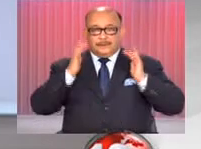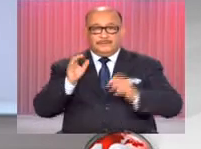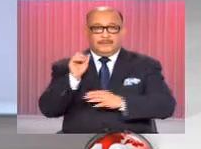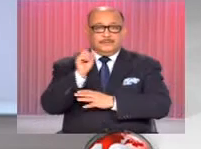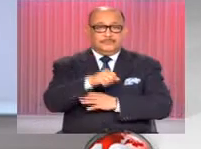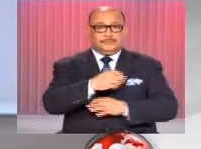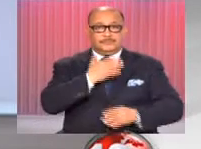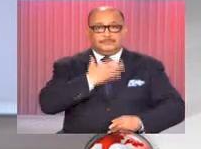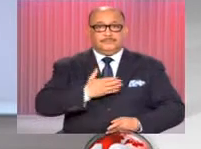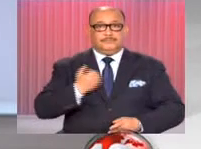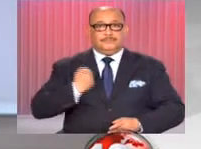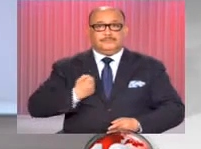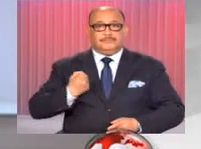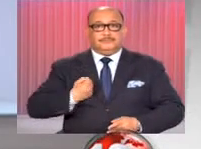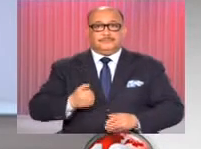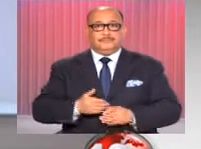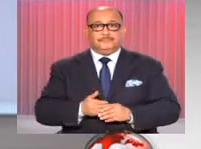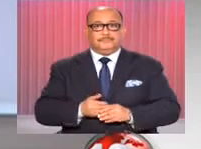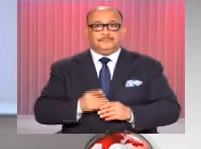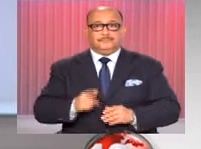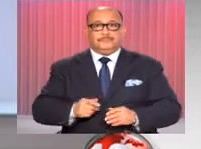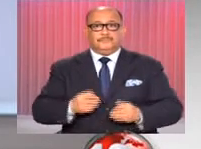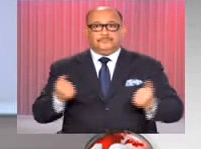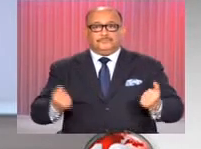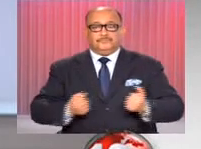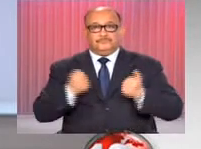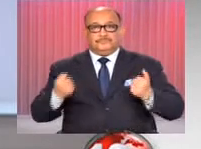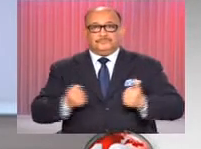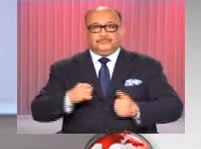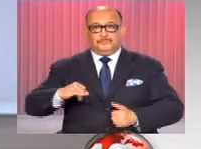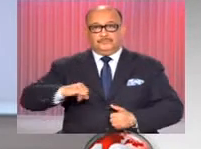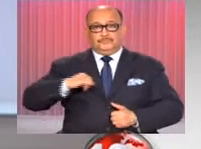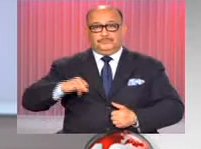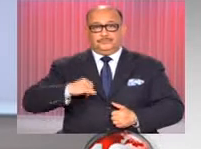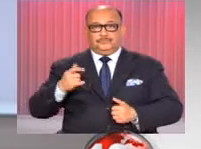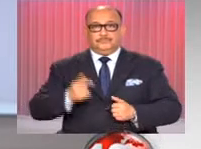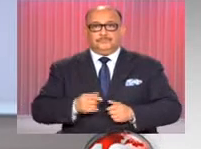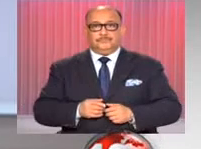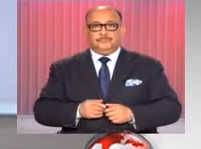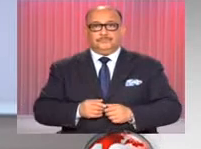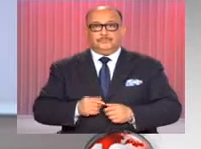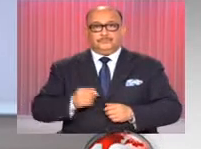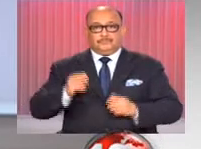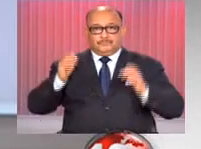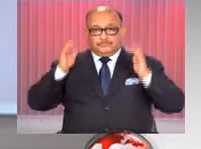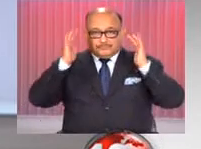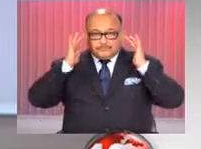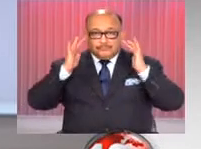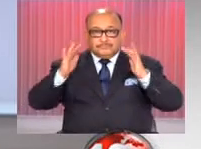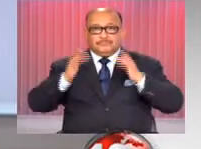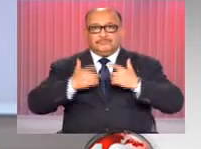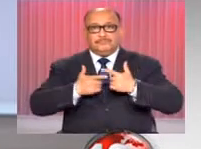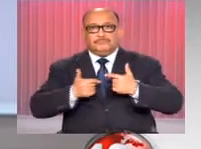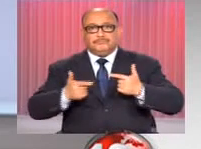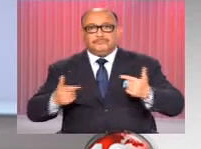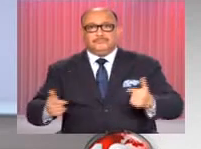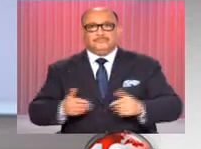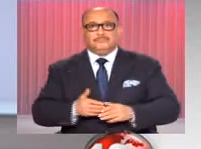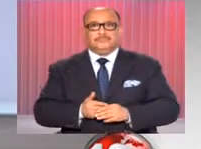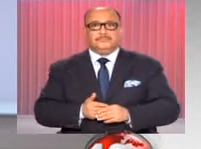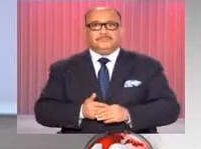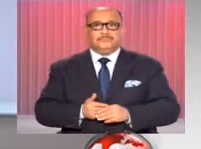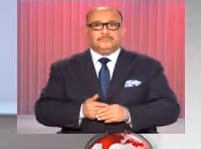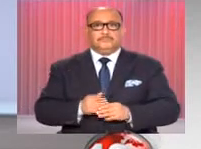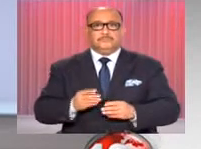للمهرجان الوطني للإبداع الأدبي والشبابي والذي يحتضنه المركب الشبابي بالولاية. فقرات متنوعة